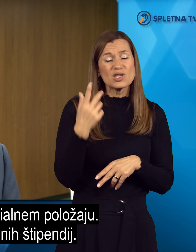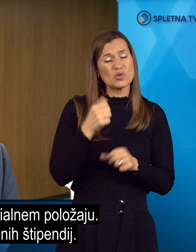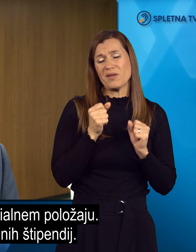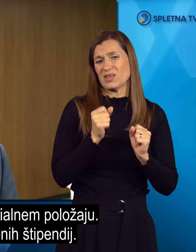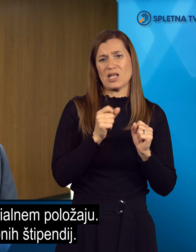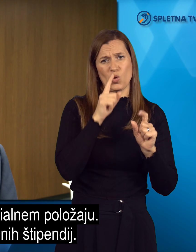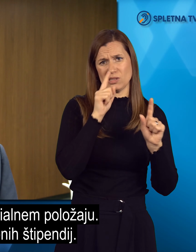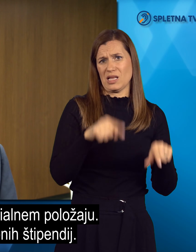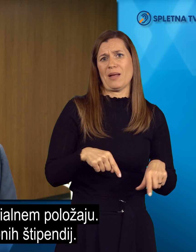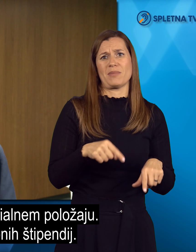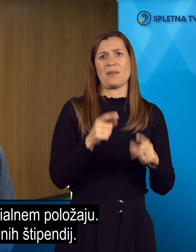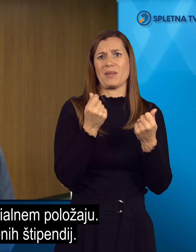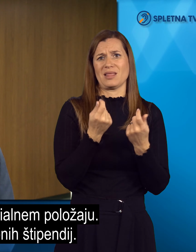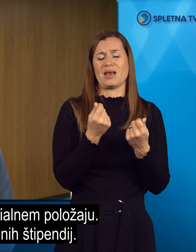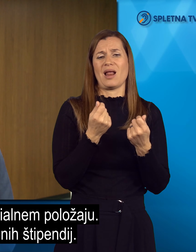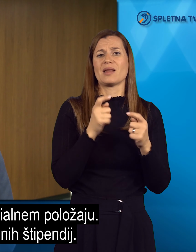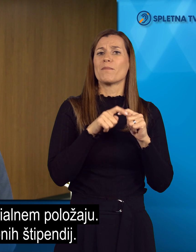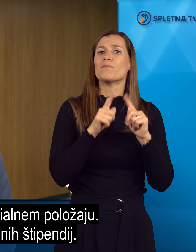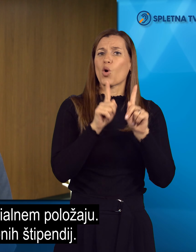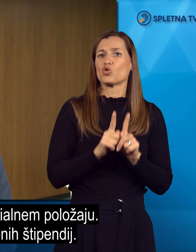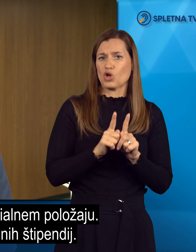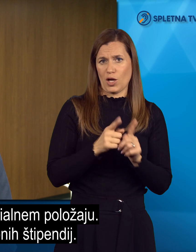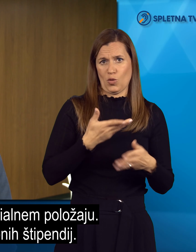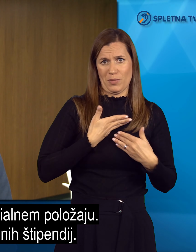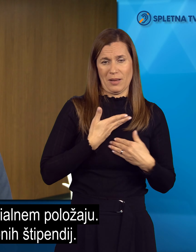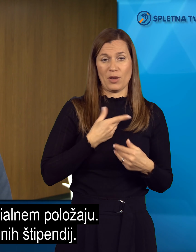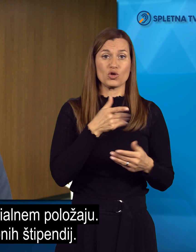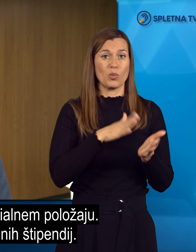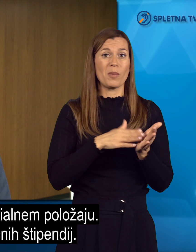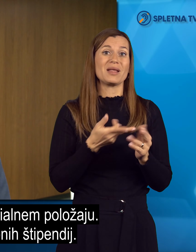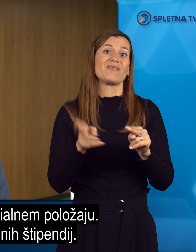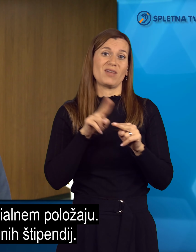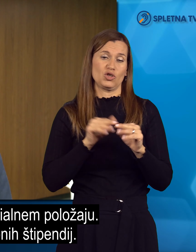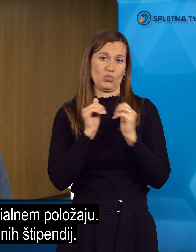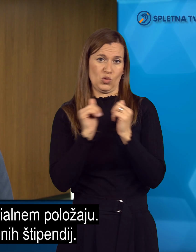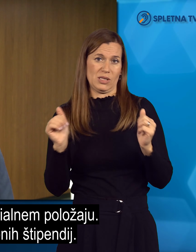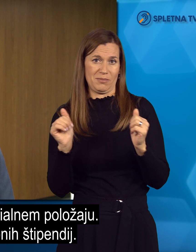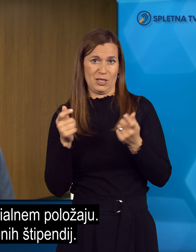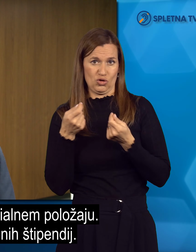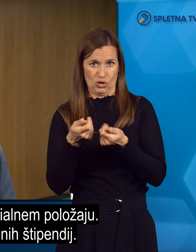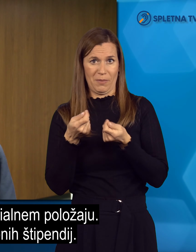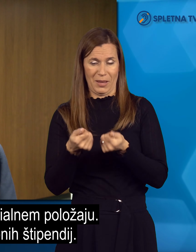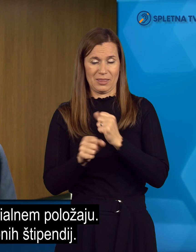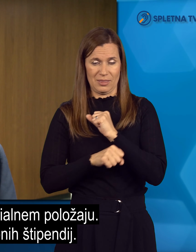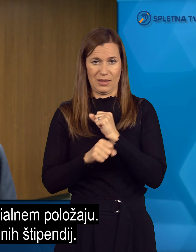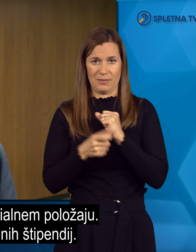slabem materialnem položaju, prejmejo. Torej, več posebnih štipendij.